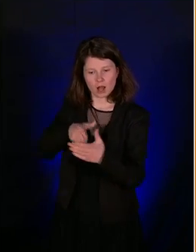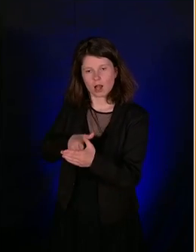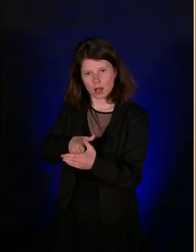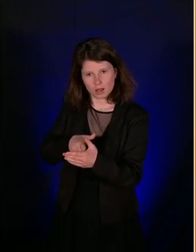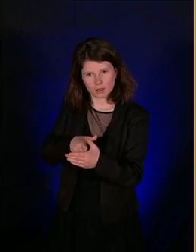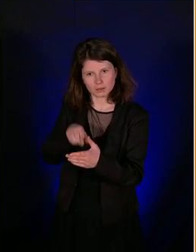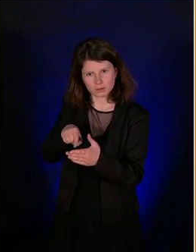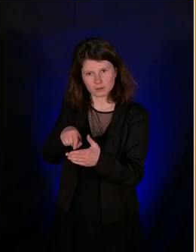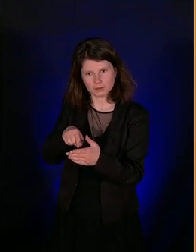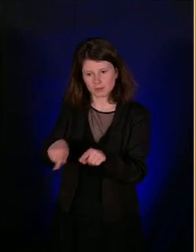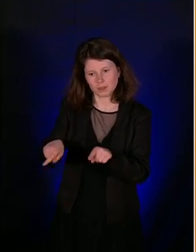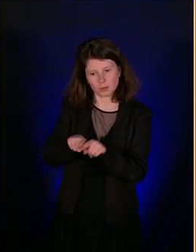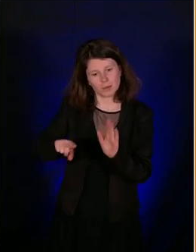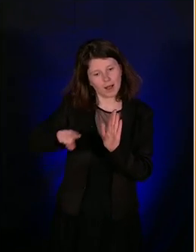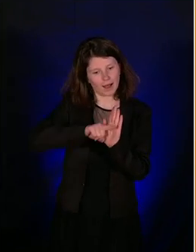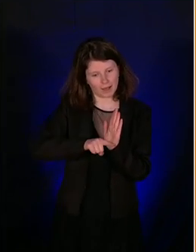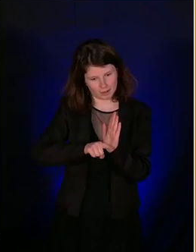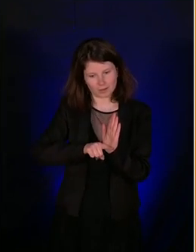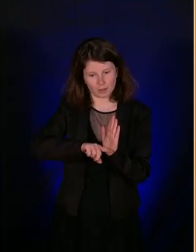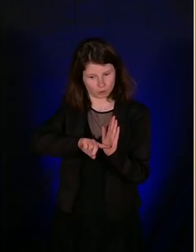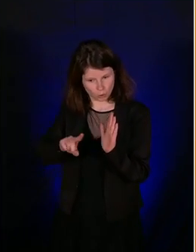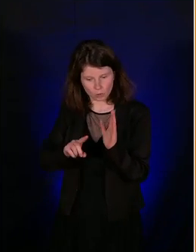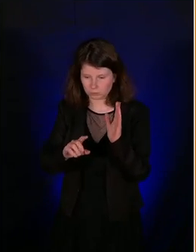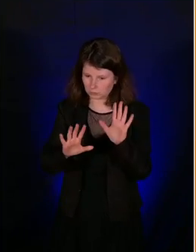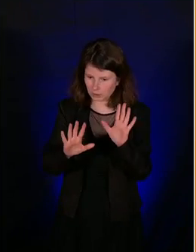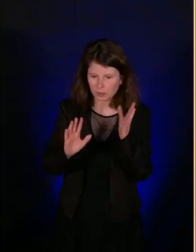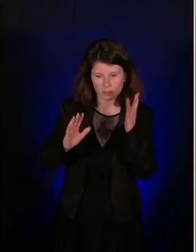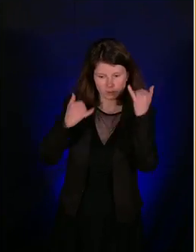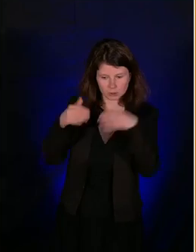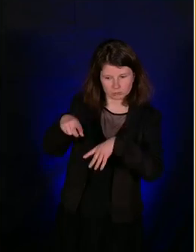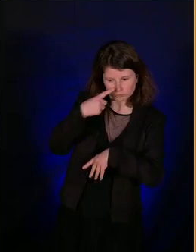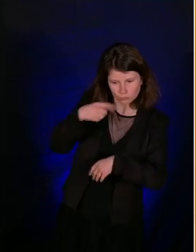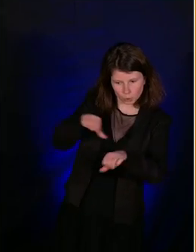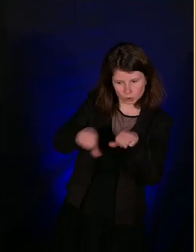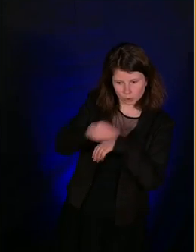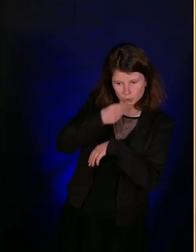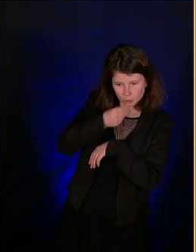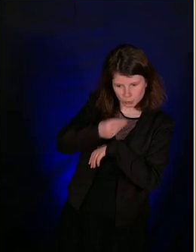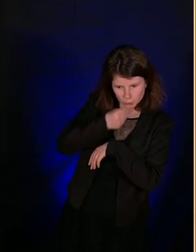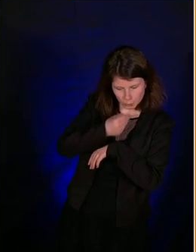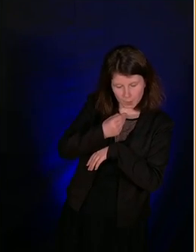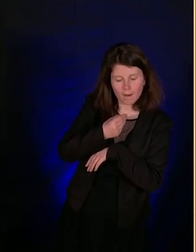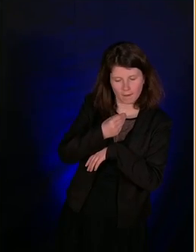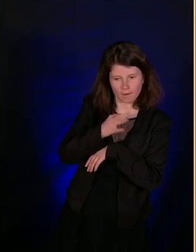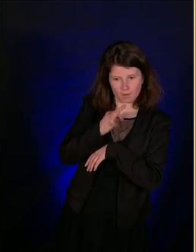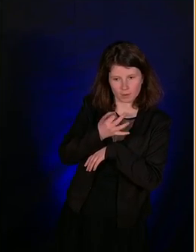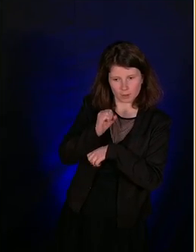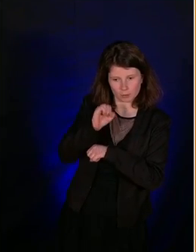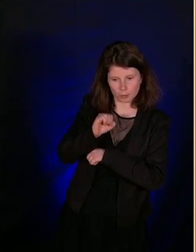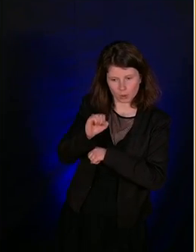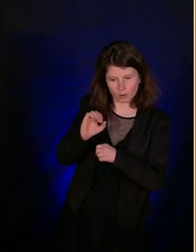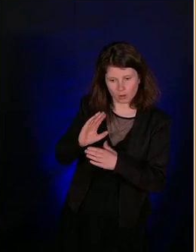conditions sont réunies effectivement ça fait partie des moyens d'action de la CGT dans la grève dans la dans la mobilisation d'aller vers des actions de